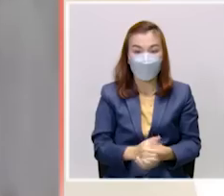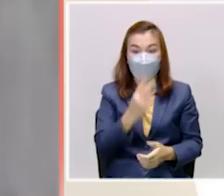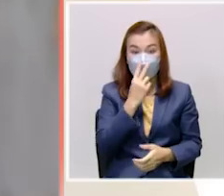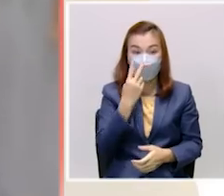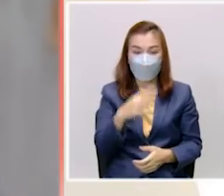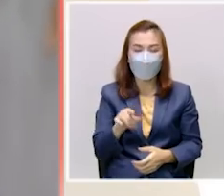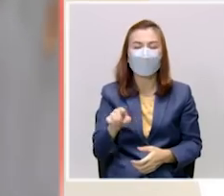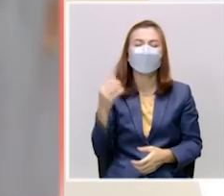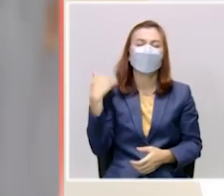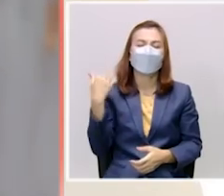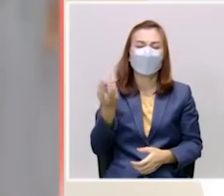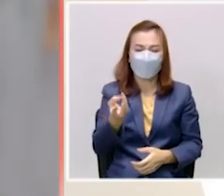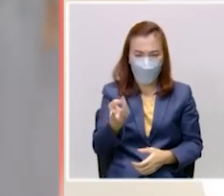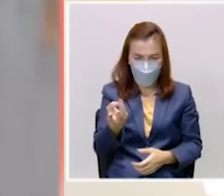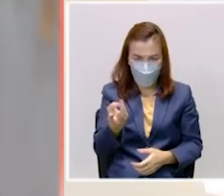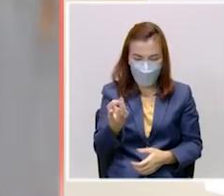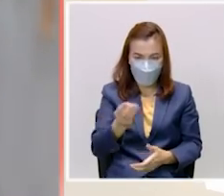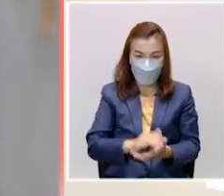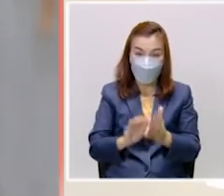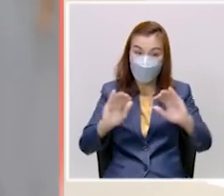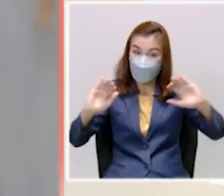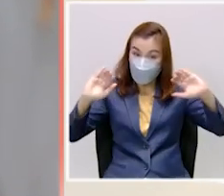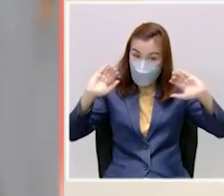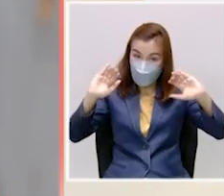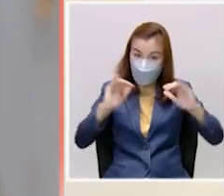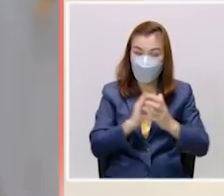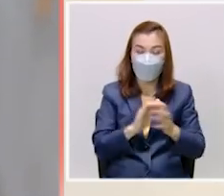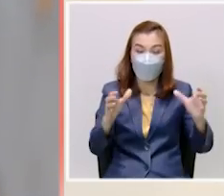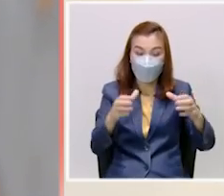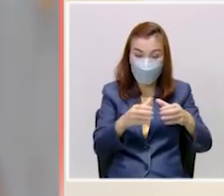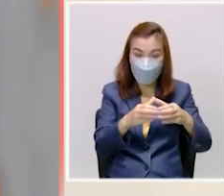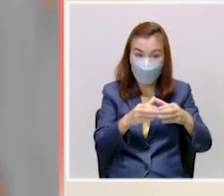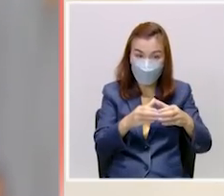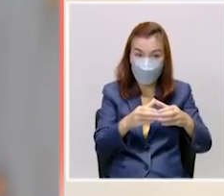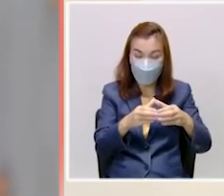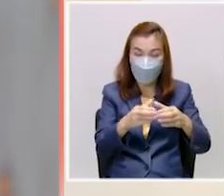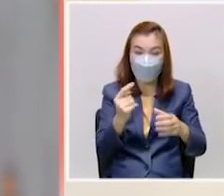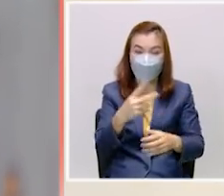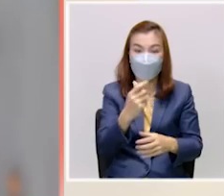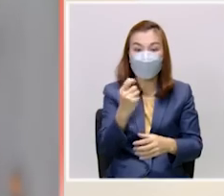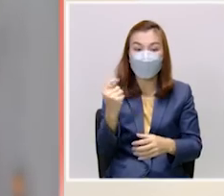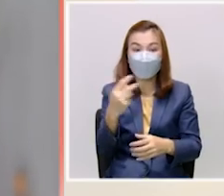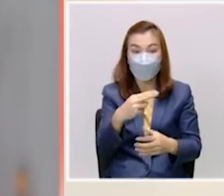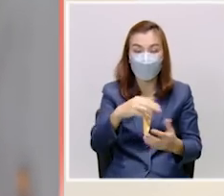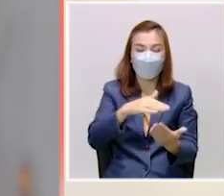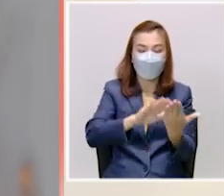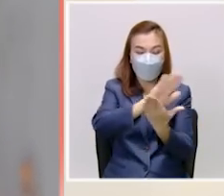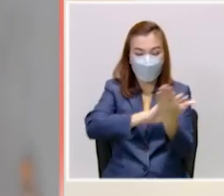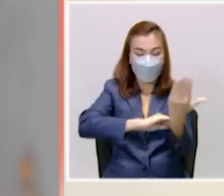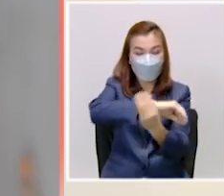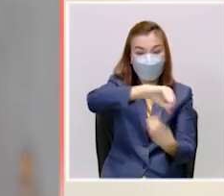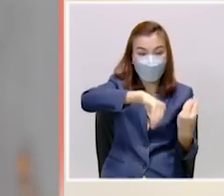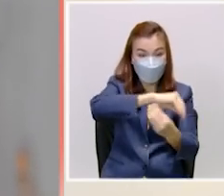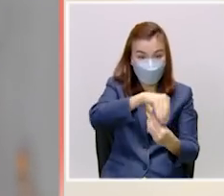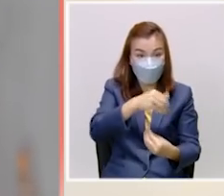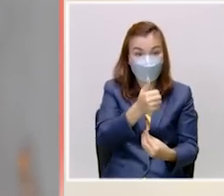ก็ตัวเลขน้อยเพียงแต่ว่าทางรัฐบาลหรือหน่วยงานที่เกี่ยวข้องเดือททเนี่ยพยายามขับเคลื่อนภายในประเทศให้ได้นะครับอย่